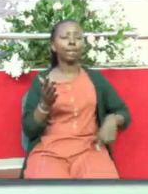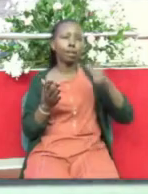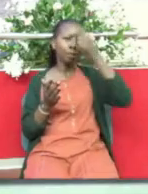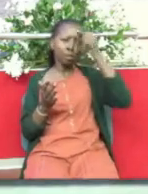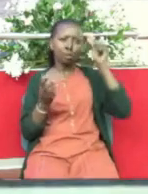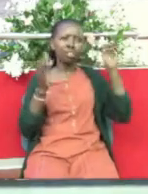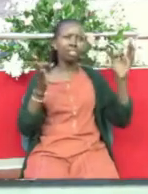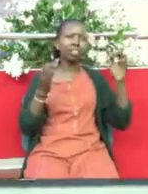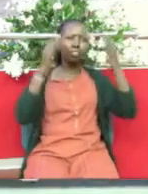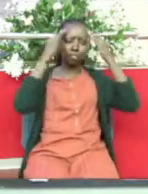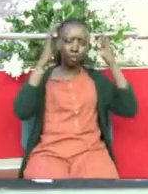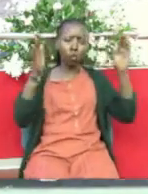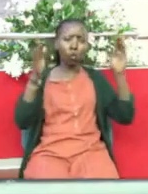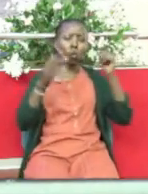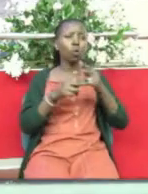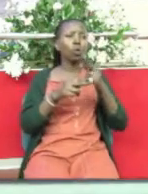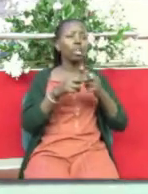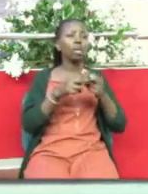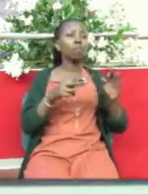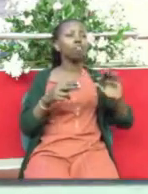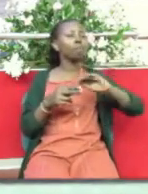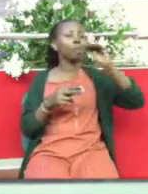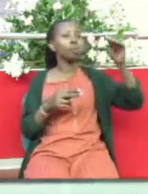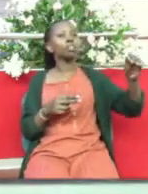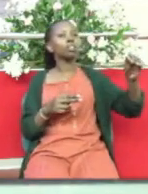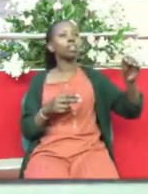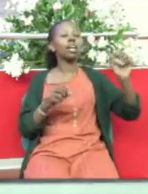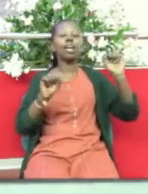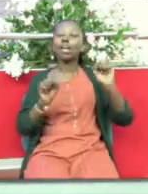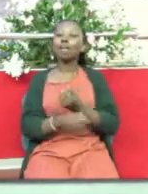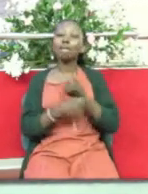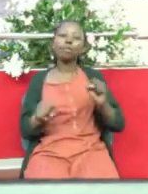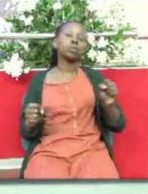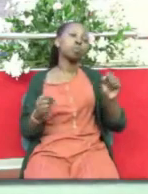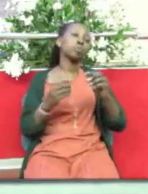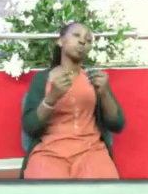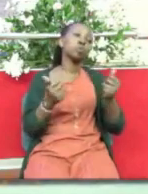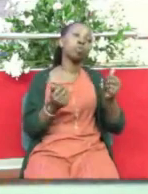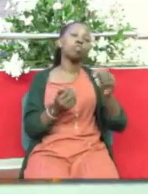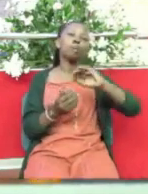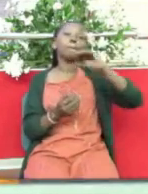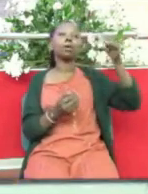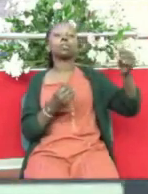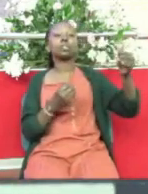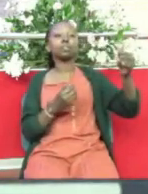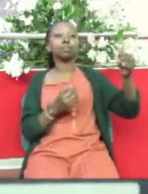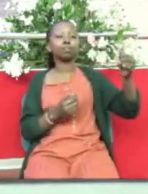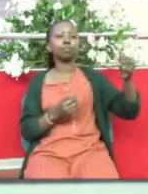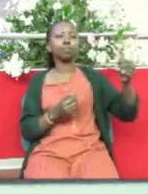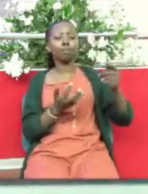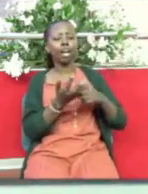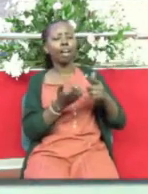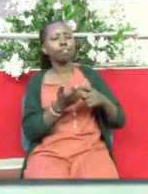you do not know its name, kwa sababu kama hujui jina lake, you cannot address it. Basi hawezi ukalizungumzia. A few years